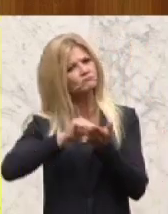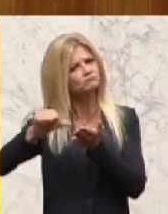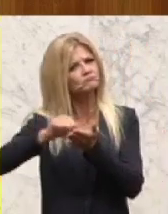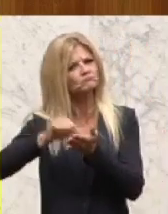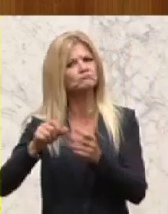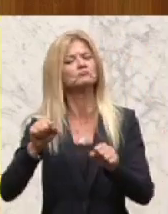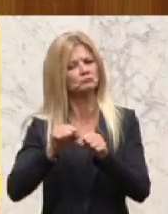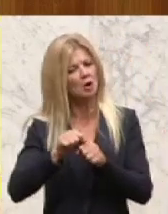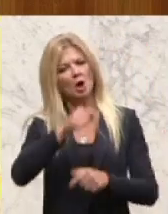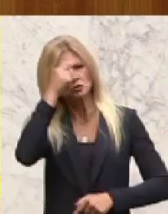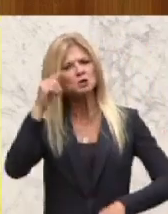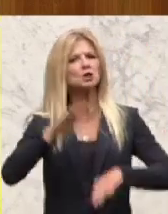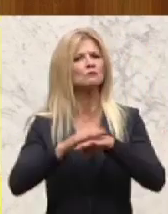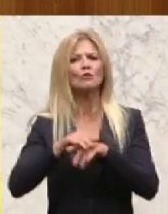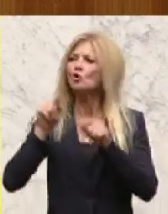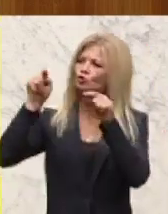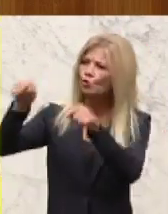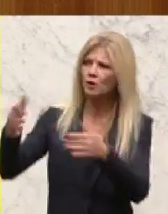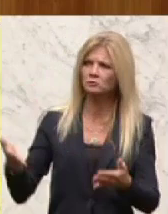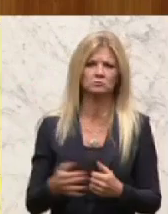sinnvoll. Aber weil der Herr Kollege